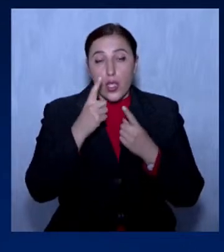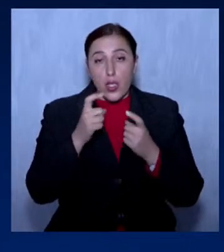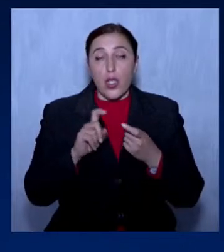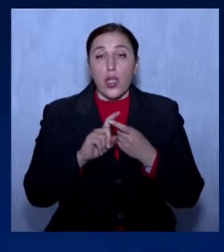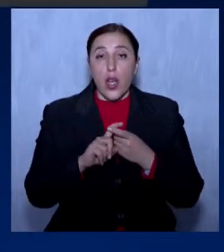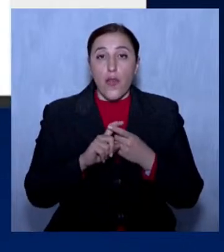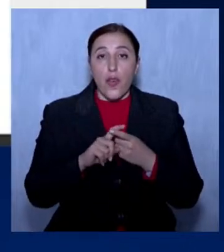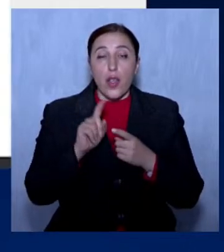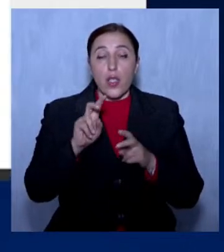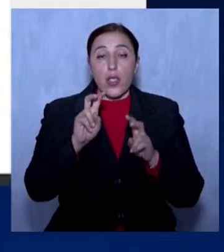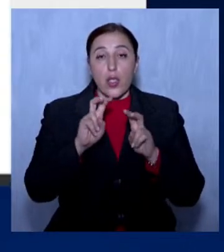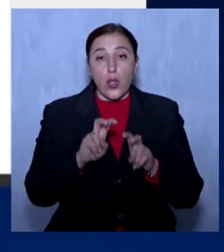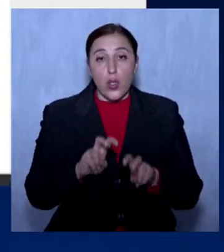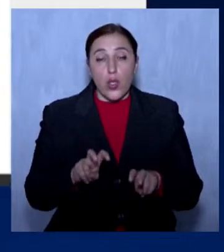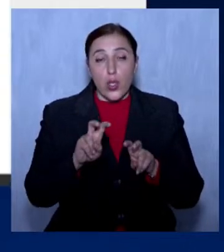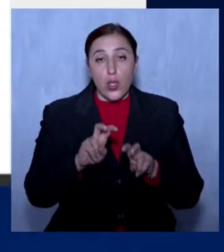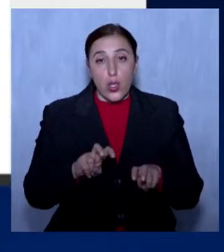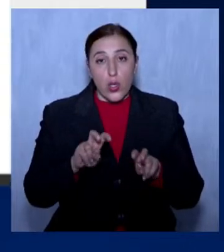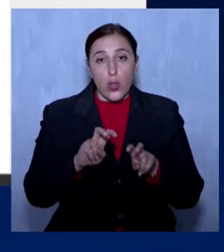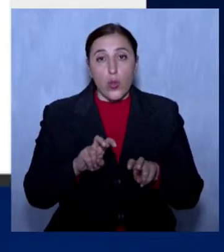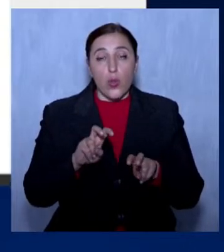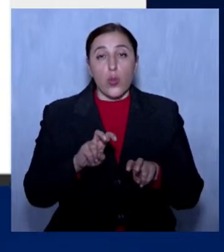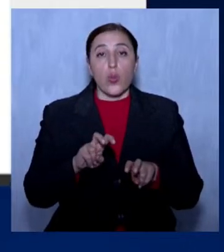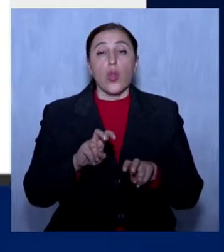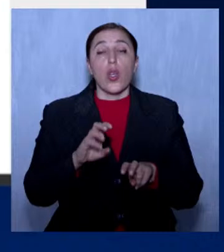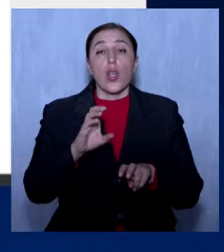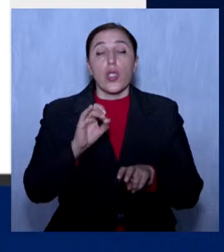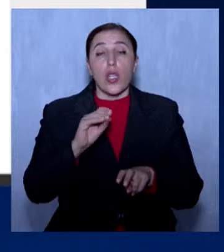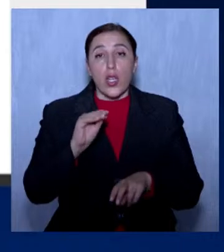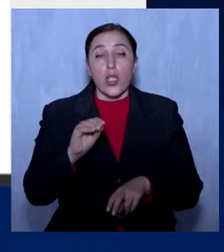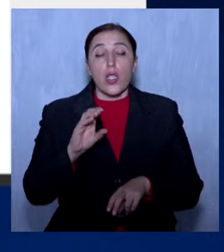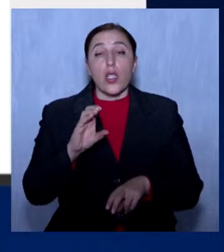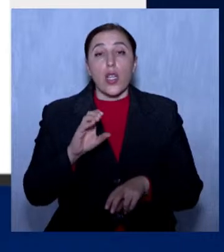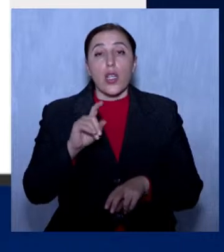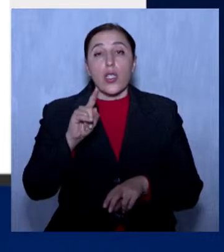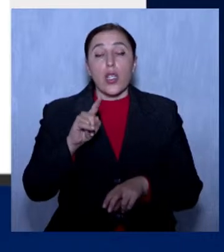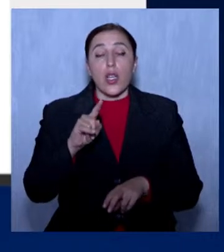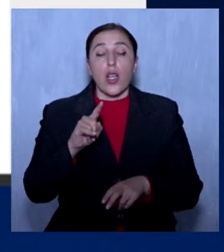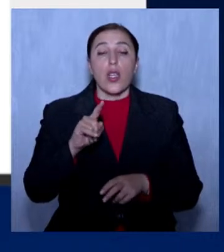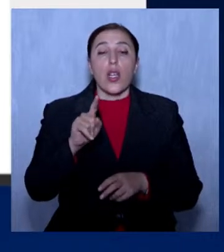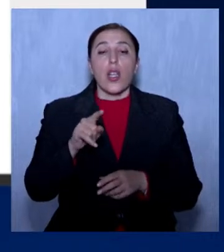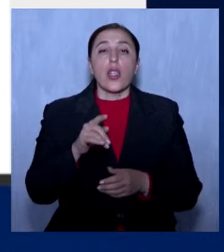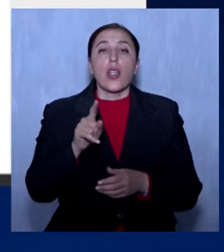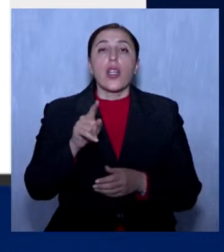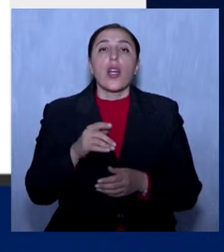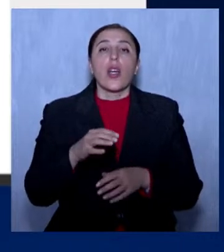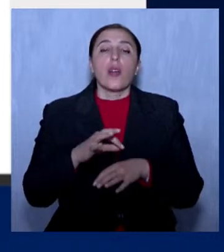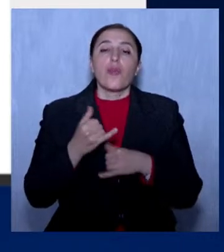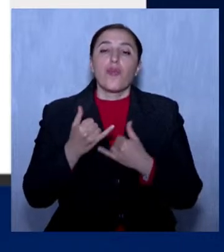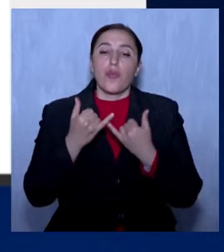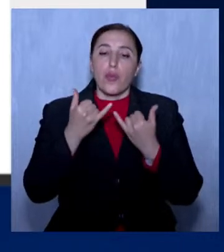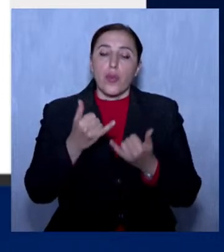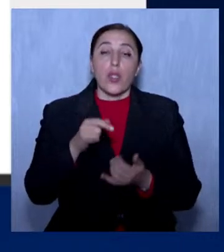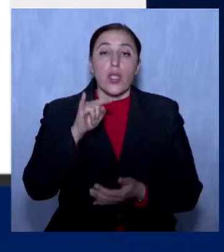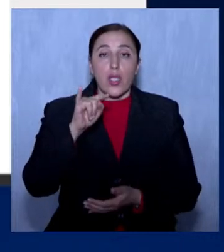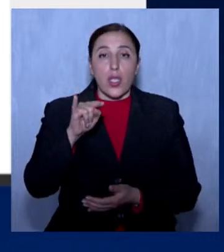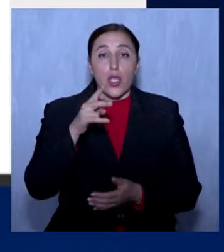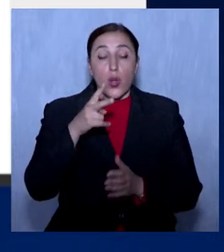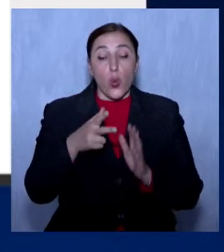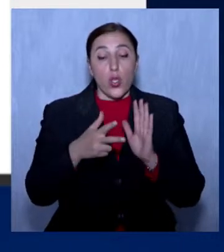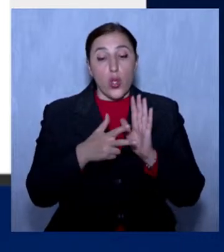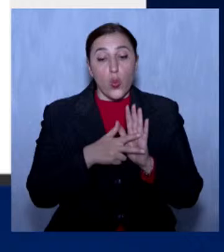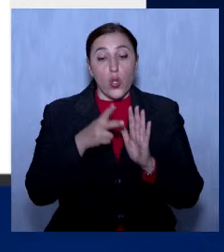փաստերի ստուգման հարթակի հետաքննությունն է, ըստ որի Սերժ Սարգսյանին սպասարկելու նպատակով տրամադրված ինքնաթիռը